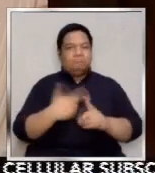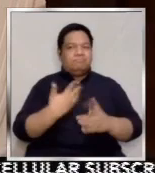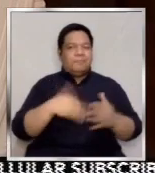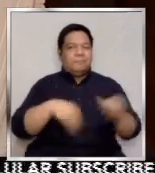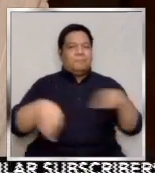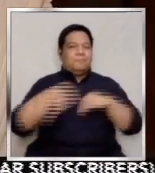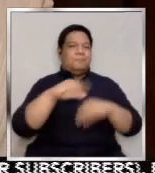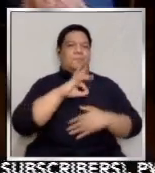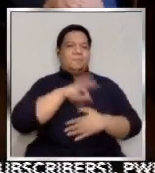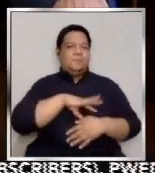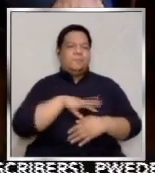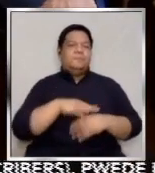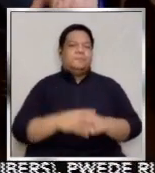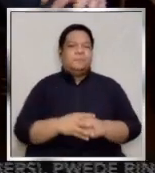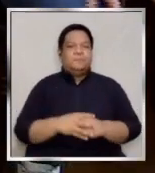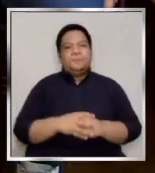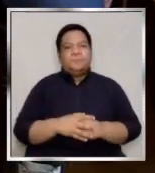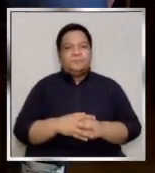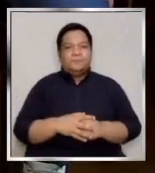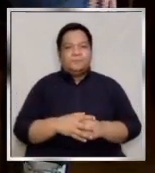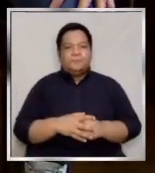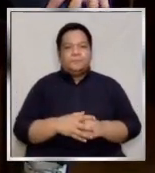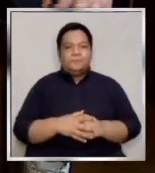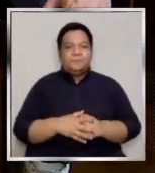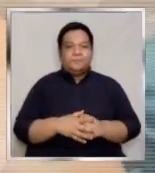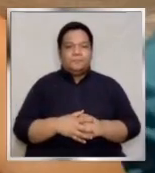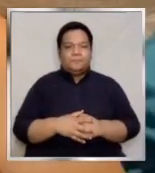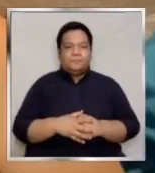Carampel, updated sa Showbiz Happenings.